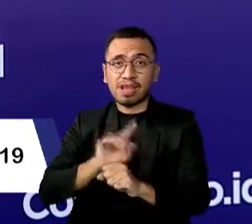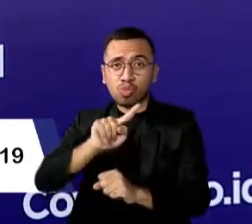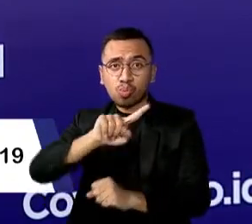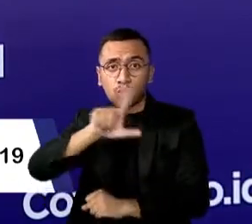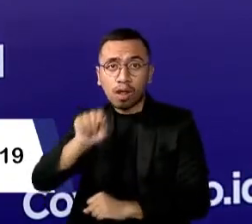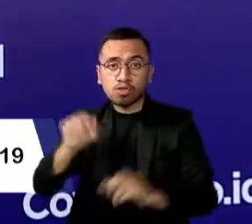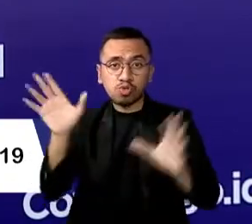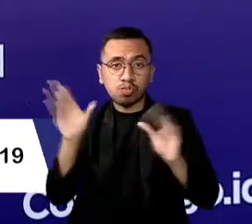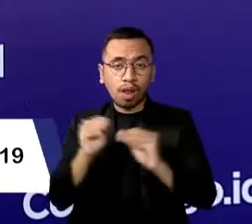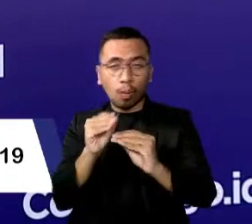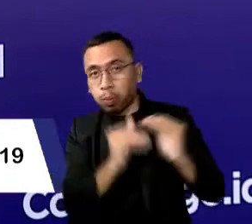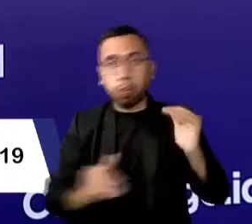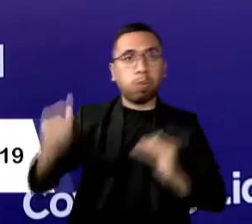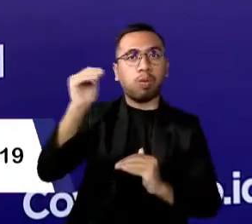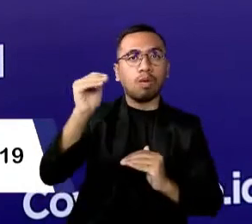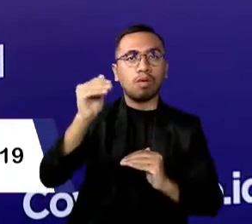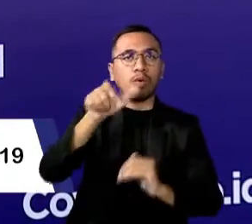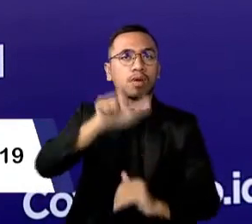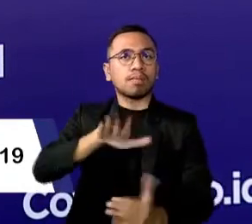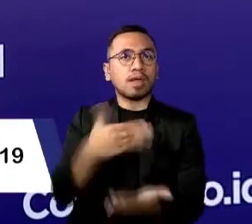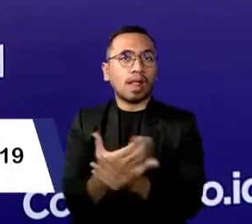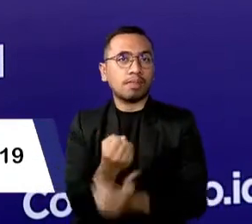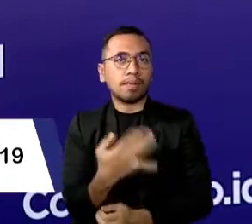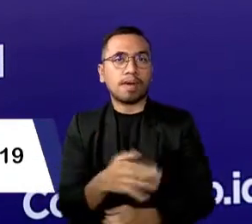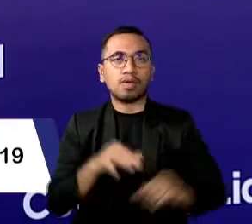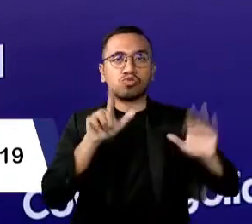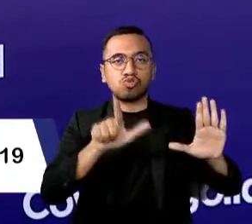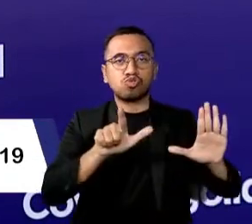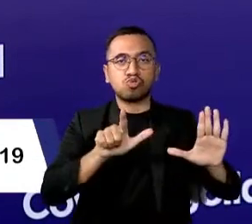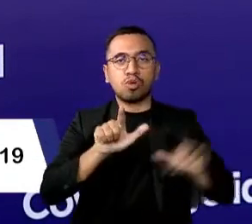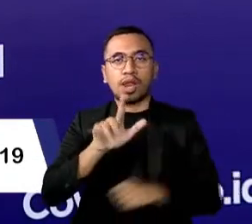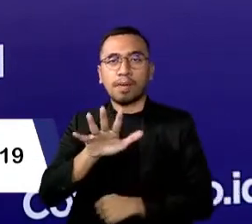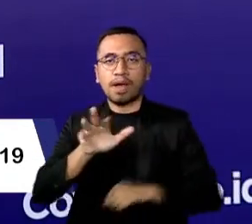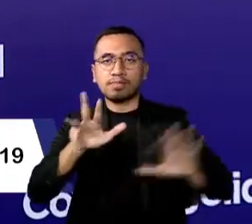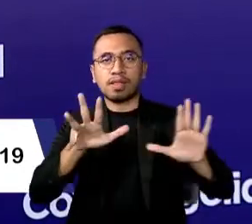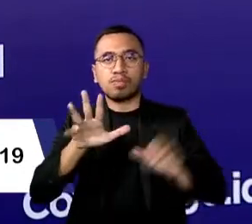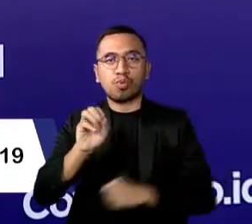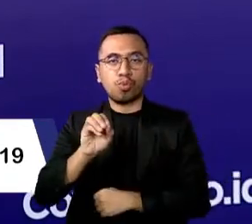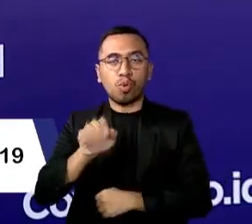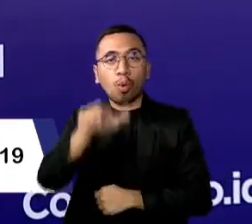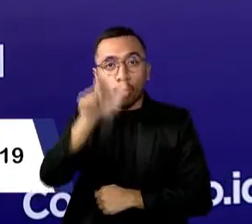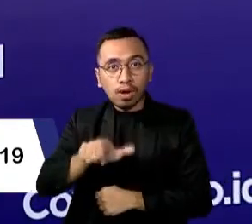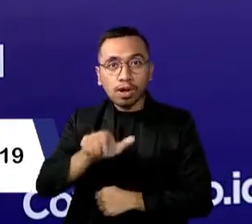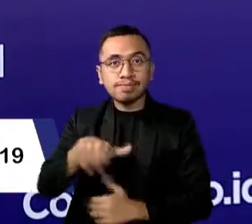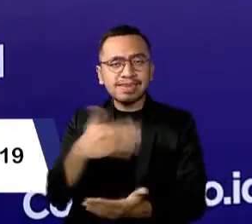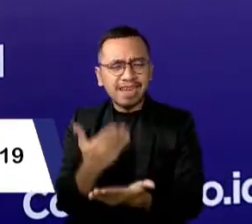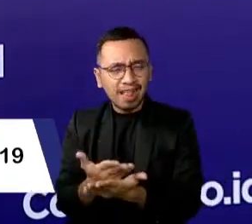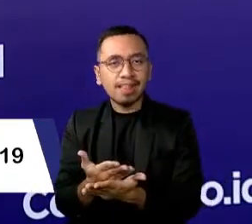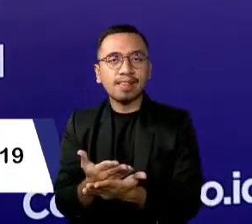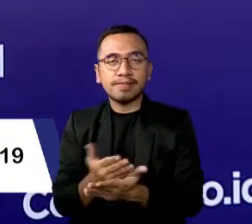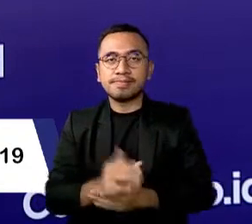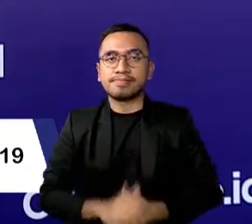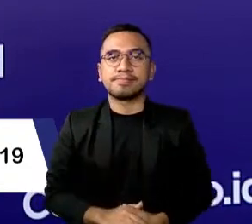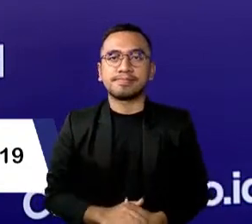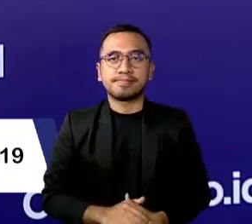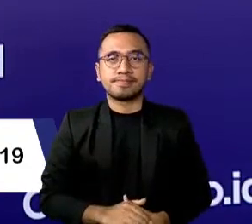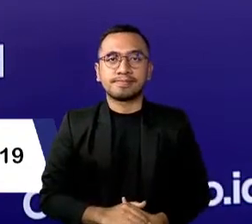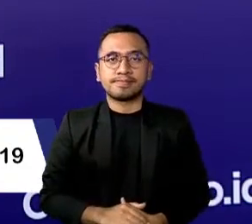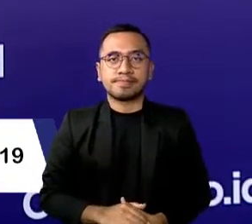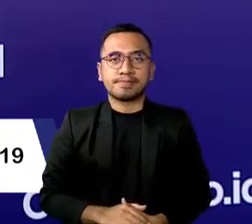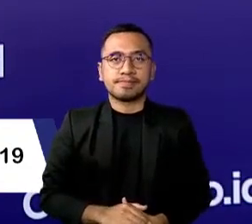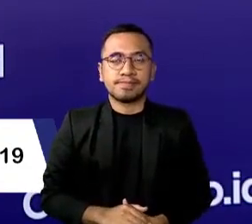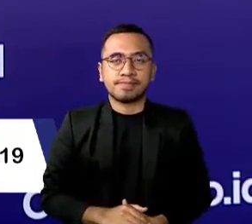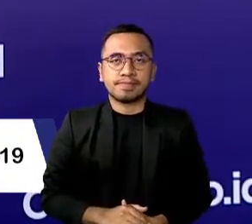dengan jumlah kematian sebesar 7509 Hai pertanggal 30 Jan 2012